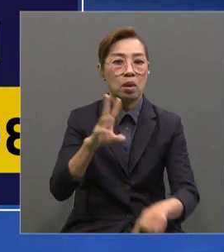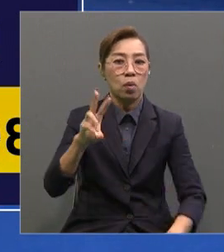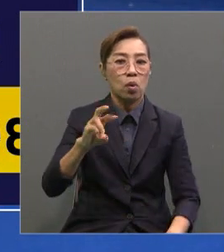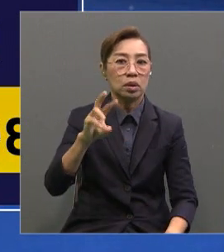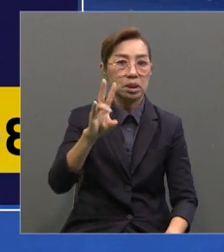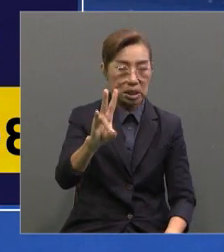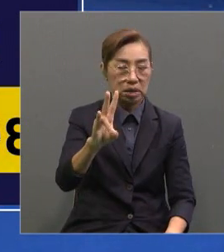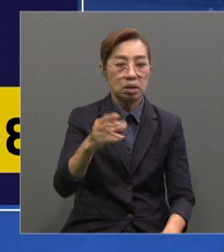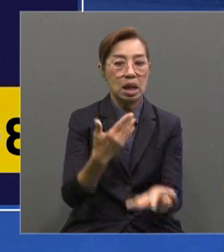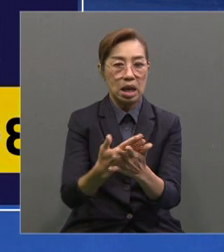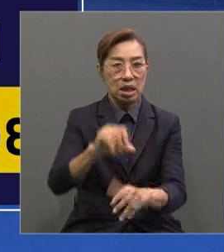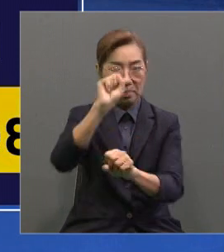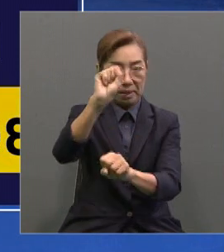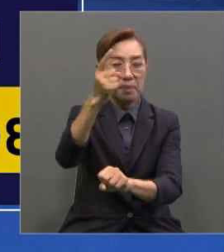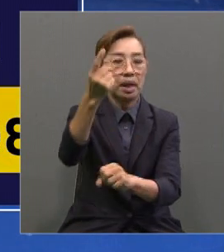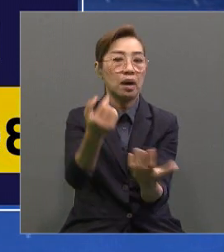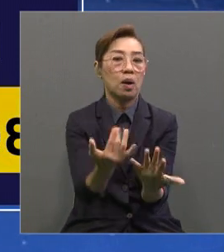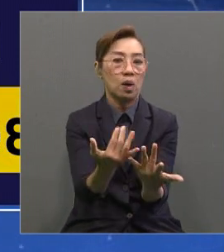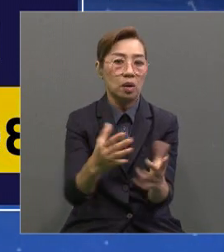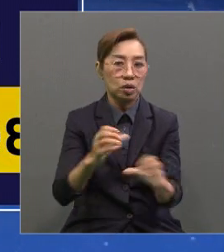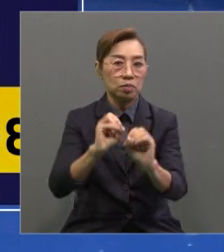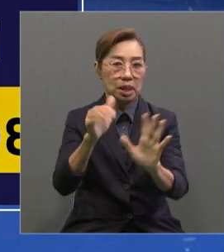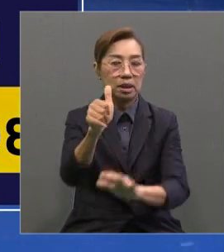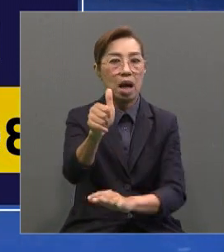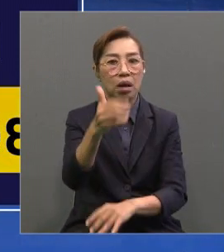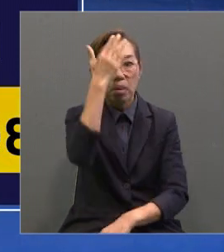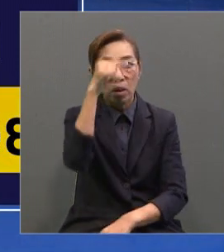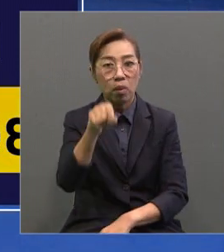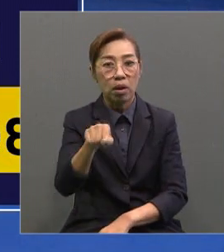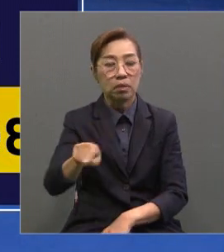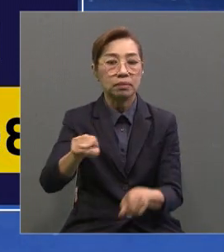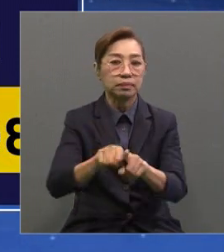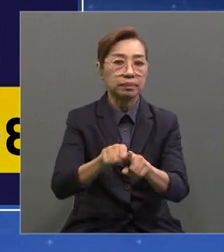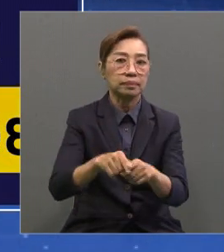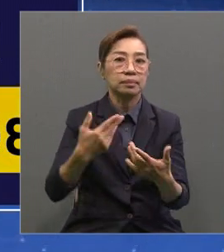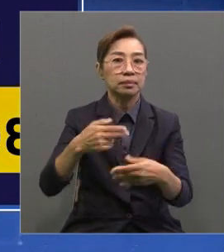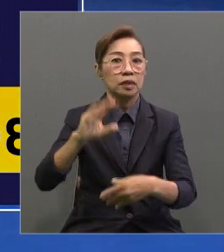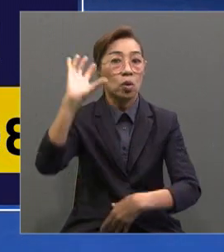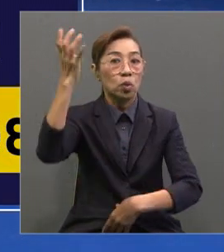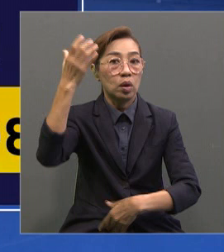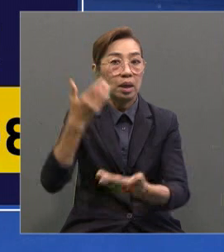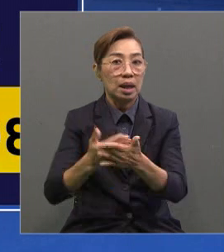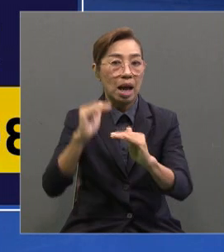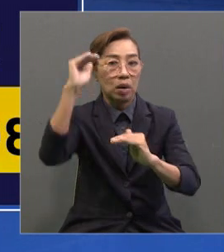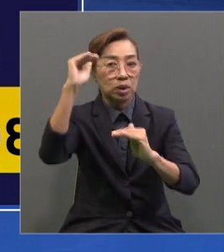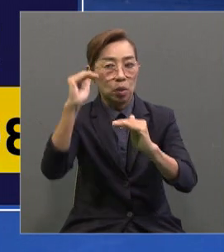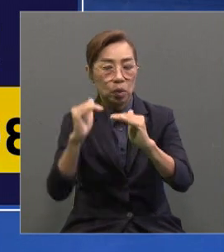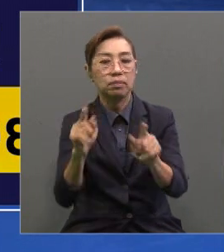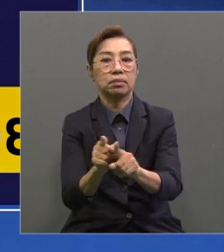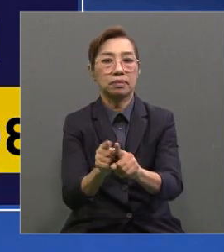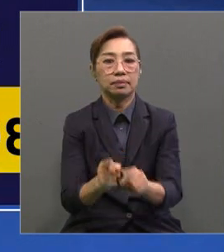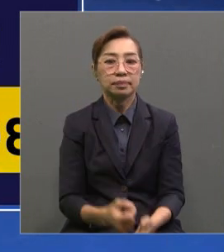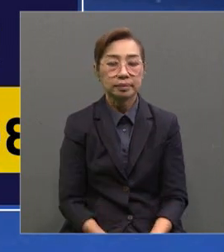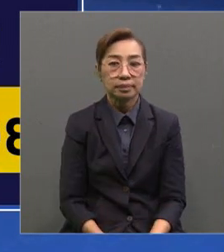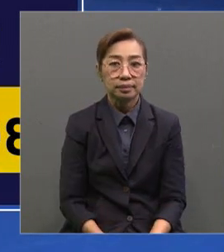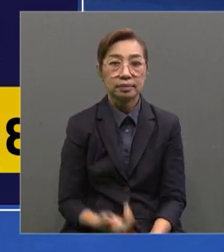2567นะครับน่าจะมีความชัดเจนเพราะว่าเป็นเวลาที่ราคาของพลังงานโลกเริ่มปรับลดลงครับค่ะก่อนหน้า